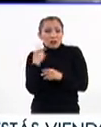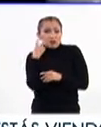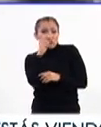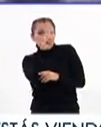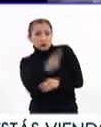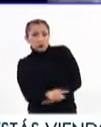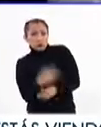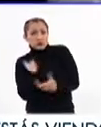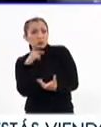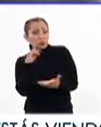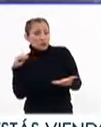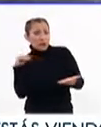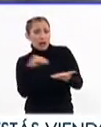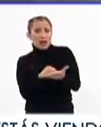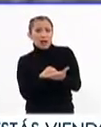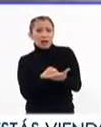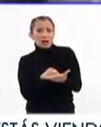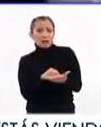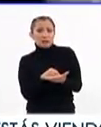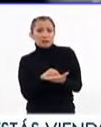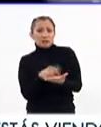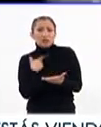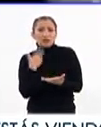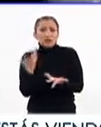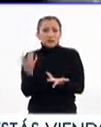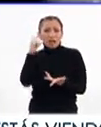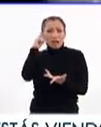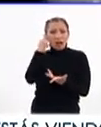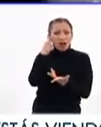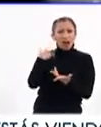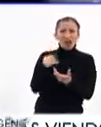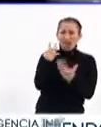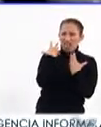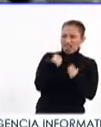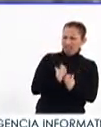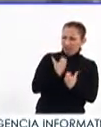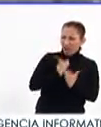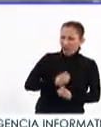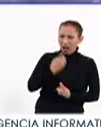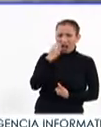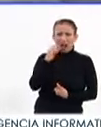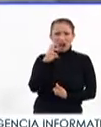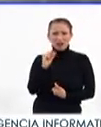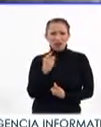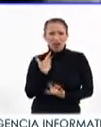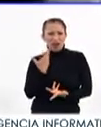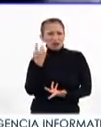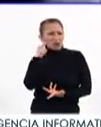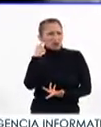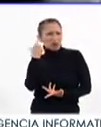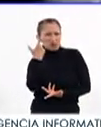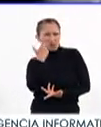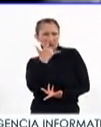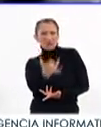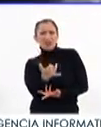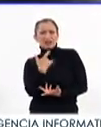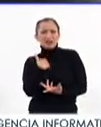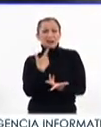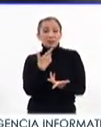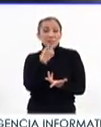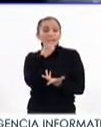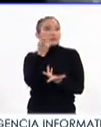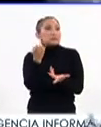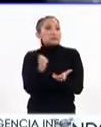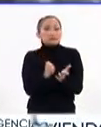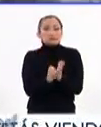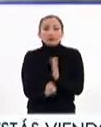uno di questi femminili c'è qualcuno che si arrabbia, si offende, dice che sono cacofonici, dice